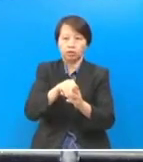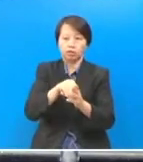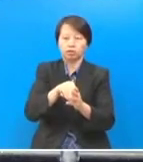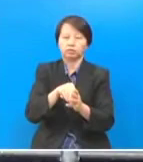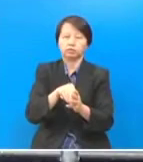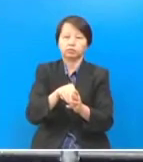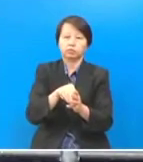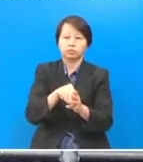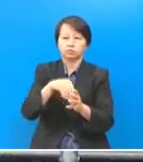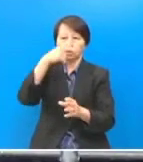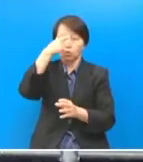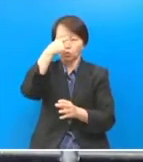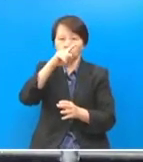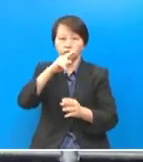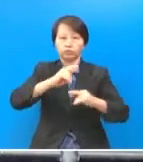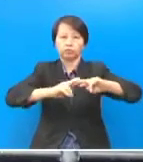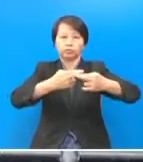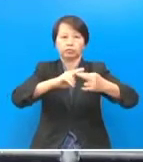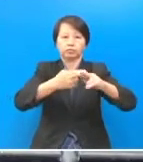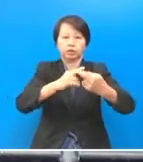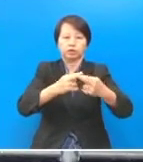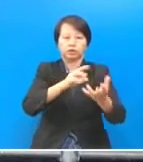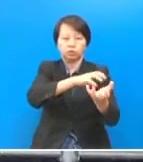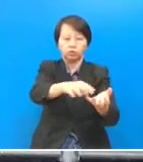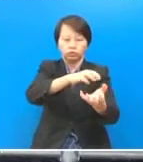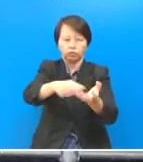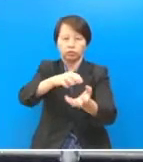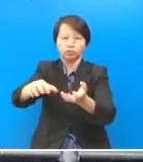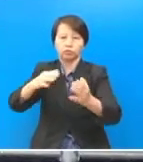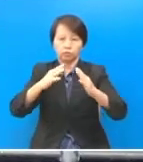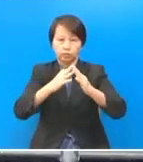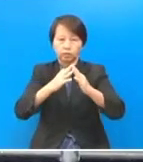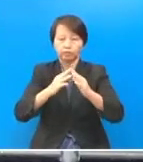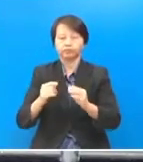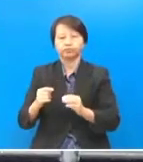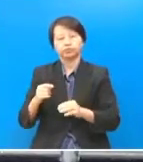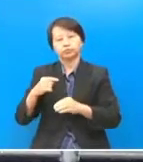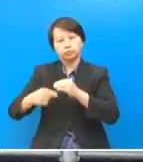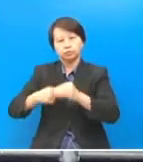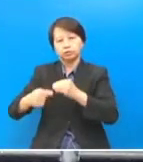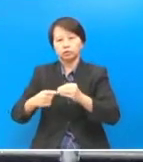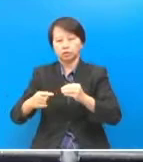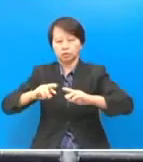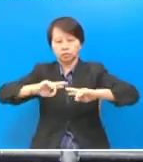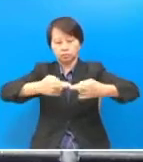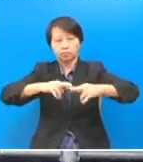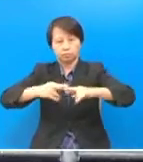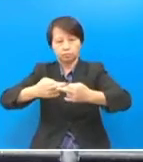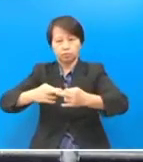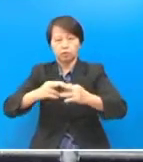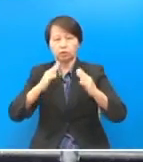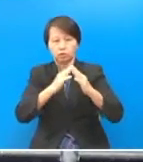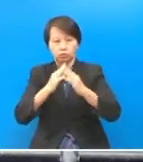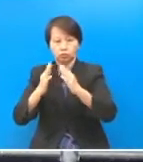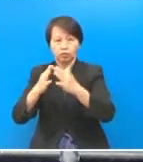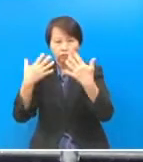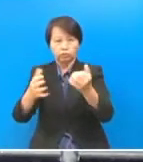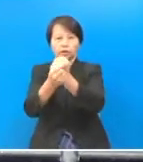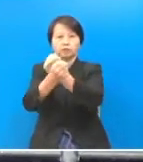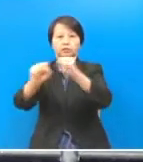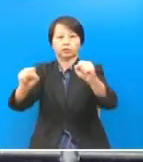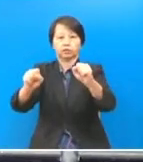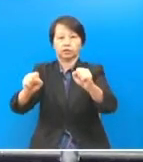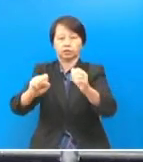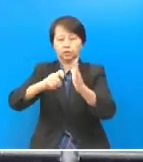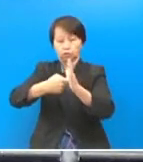juga ialah untuk membagi pulsa ke kos akan berkaitan dengan penyelenggaraan rumah-rumah yang sudah siap